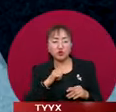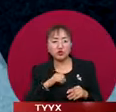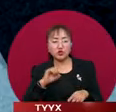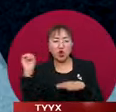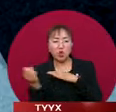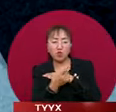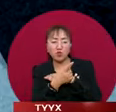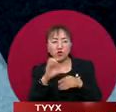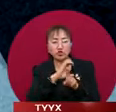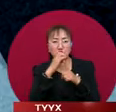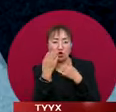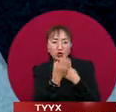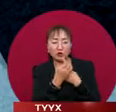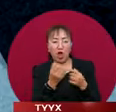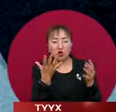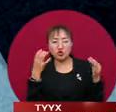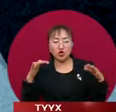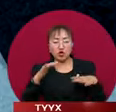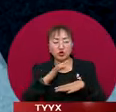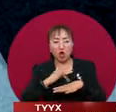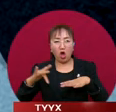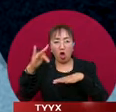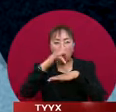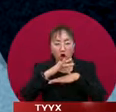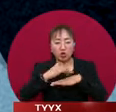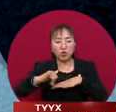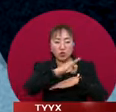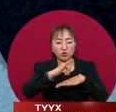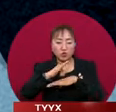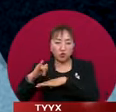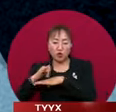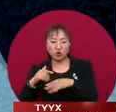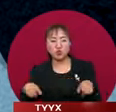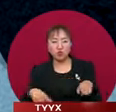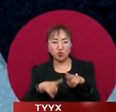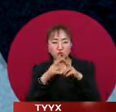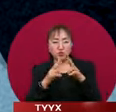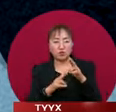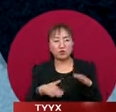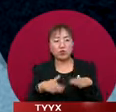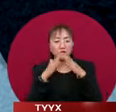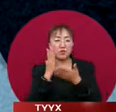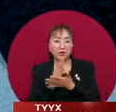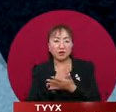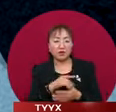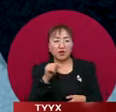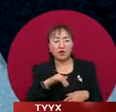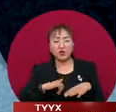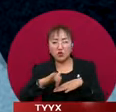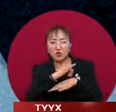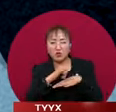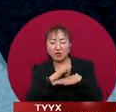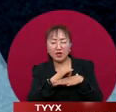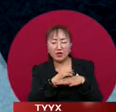олон тусгаар хот улс үүсэх газар зүйн нөхцөлийг бүрдүүлсэн байдаг байна. Эдгээр хот улсуудаас цэрэг эдийн засгийн хувьд